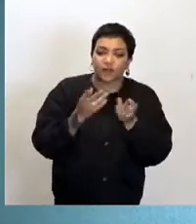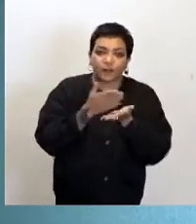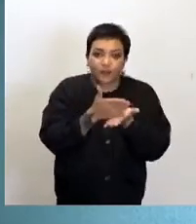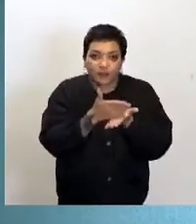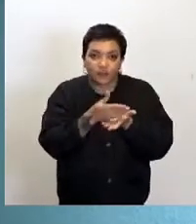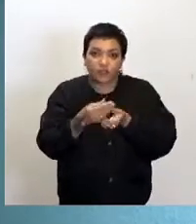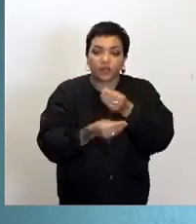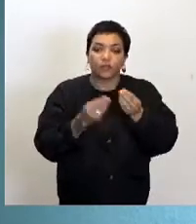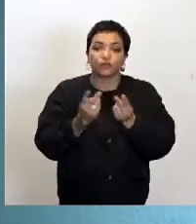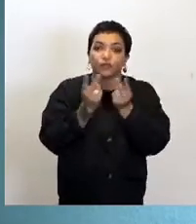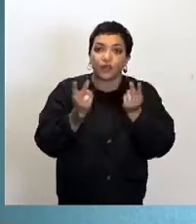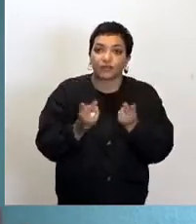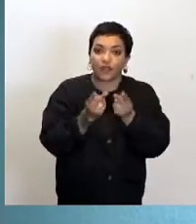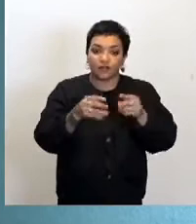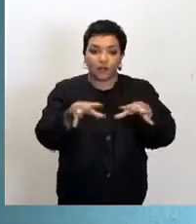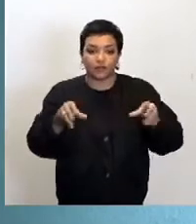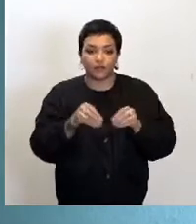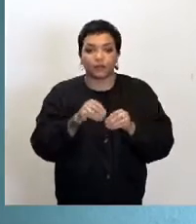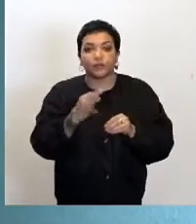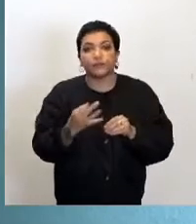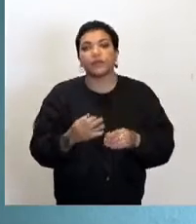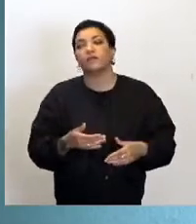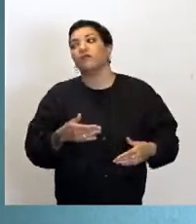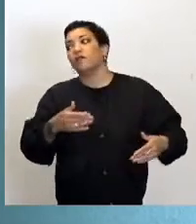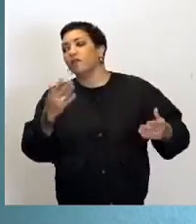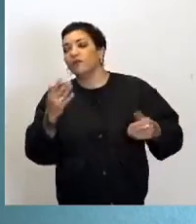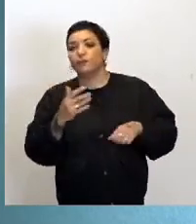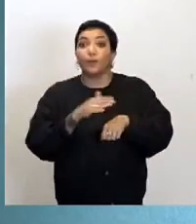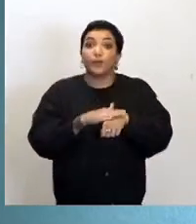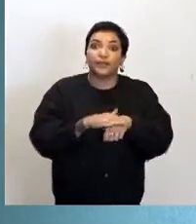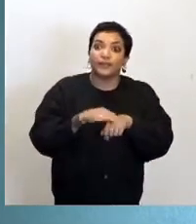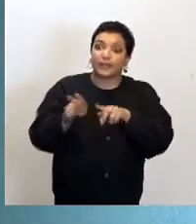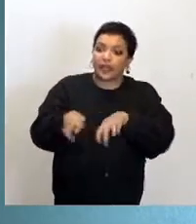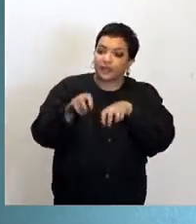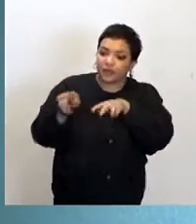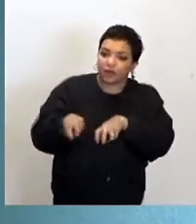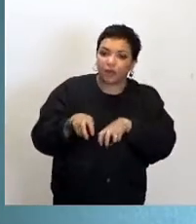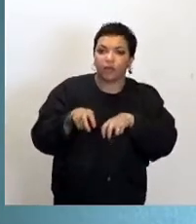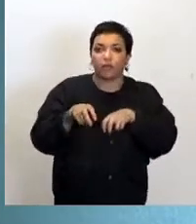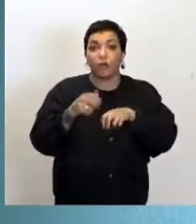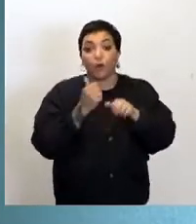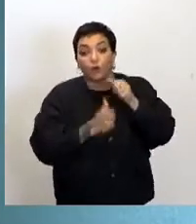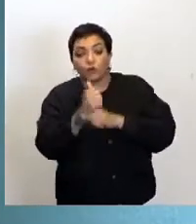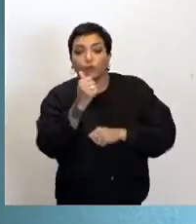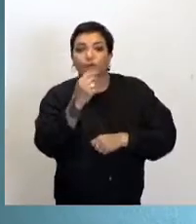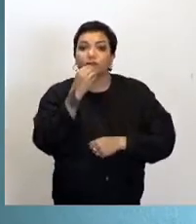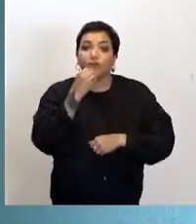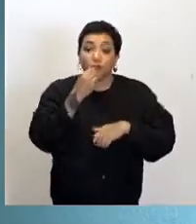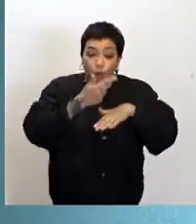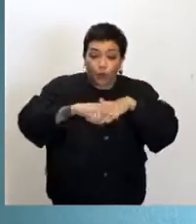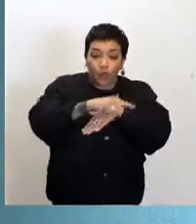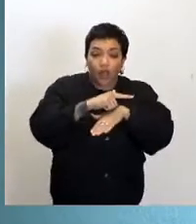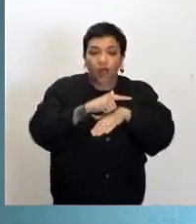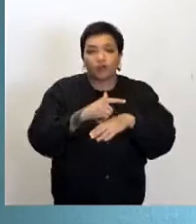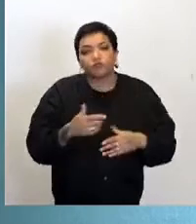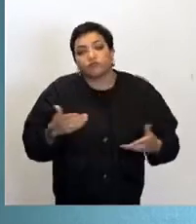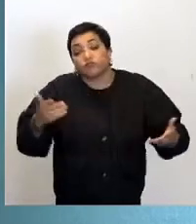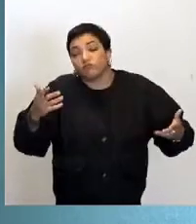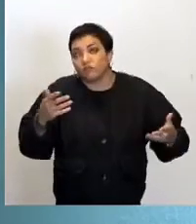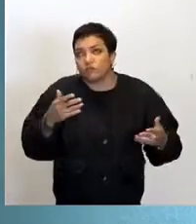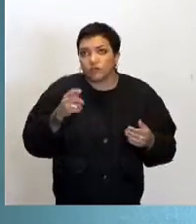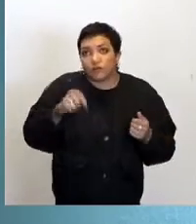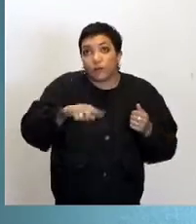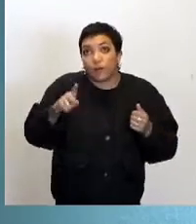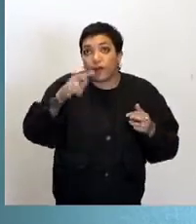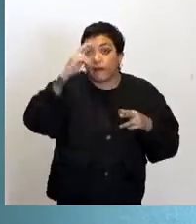familiaux, mais de là à construire une politique agricole et d'autonomie alimentaire locale, ne soyons pas trop idéalistes